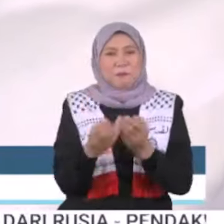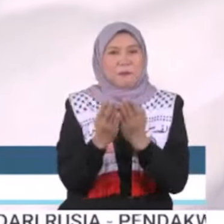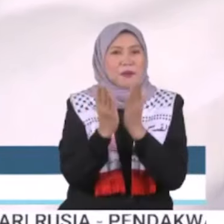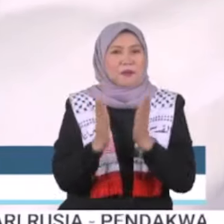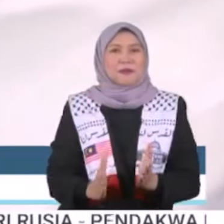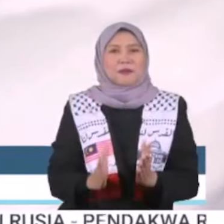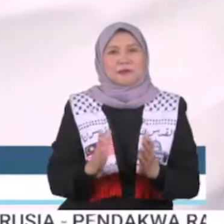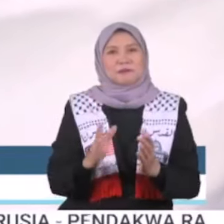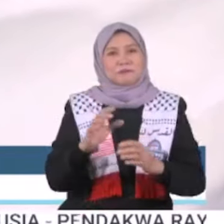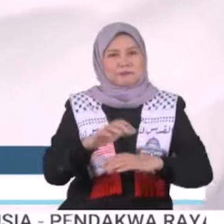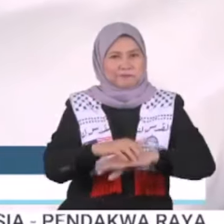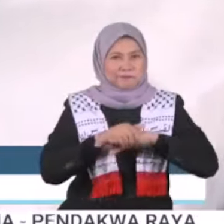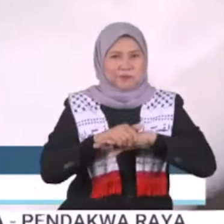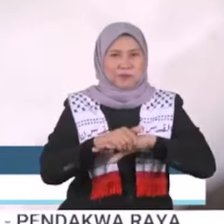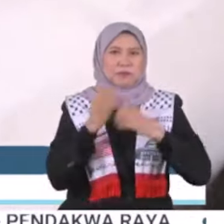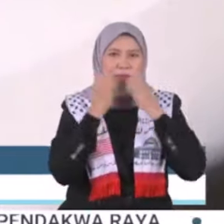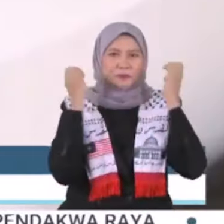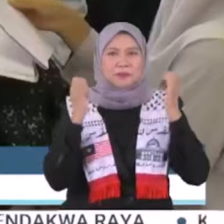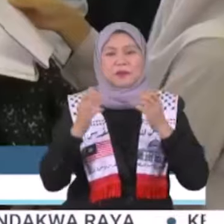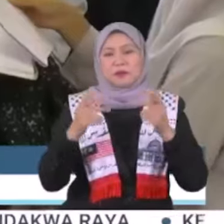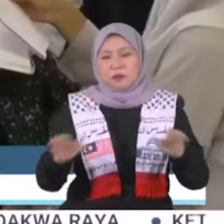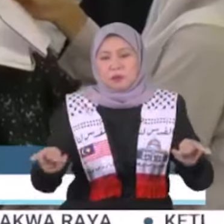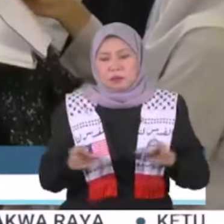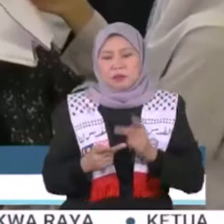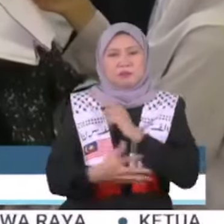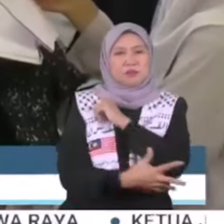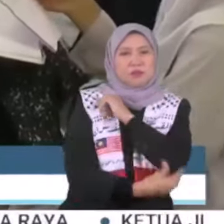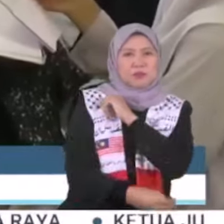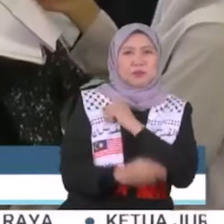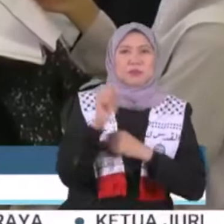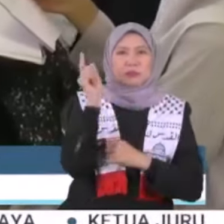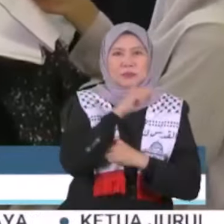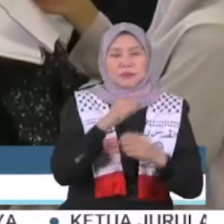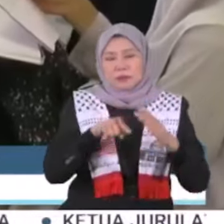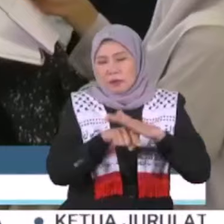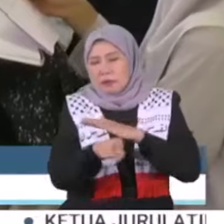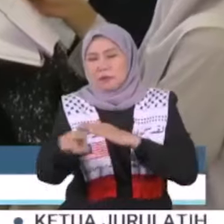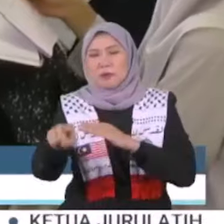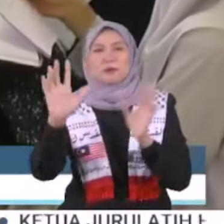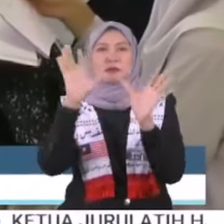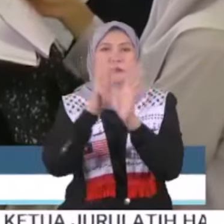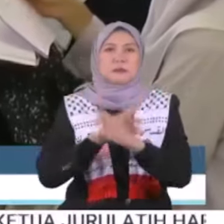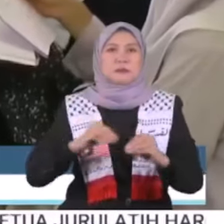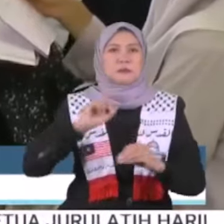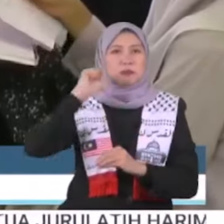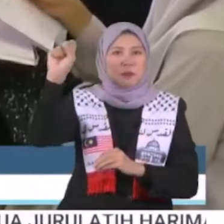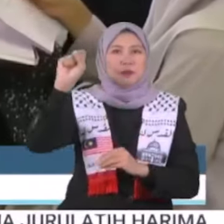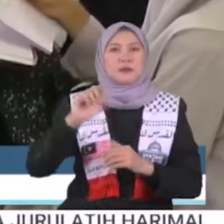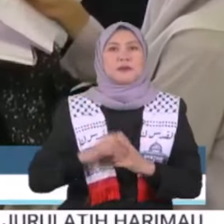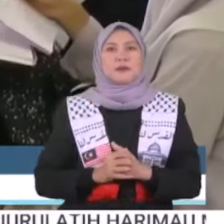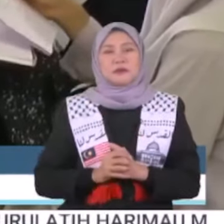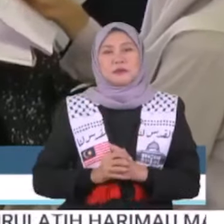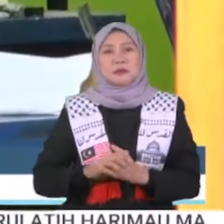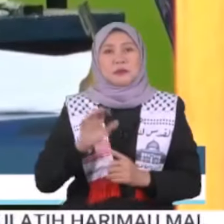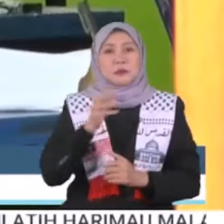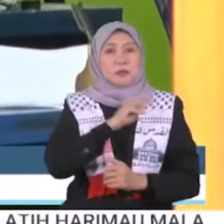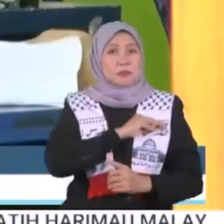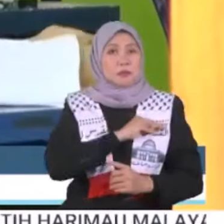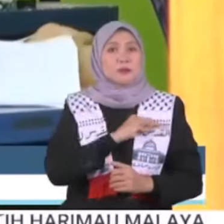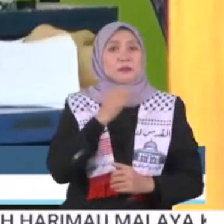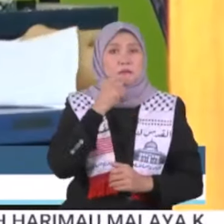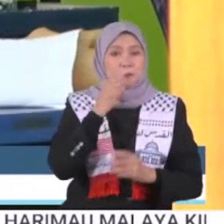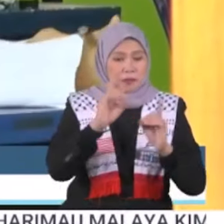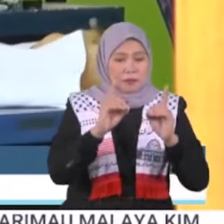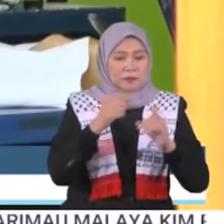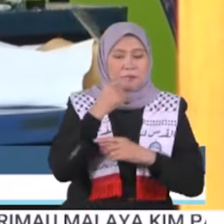di kawasan miskin bandar, pinggir bandar serta pedalaman Sabah dan Sarawak. Menterinya Fadina Sidik berkata penelitian meliputi pelaksanaan